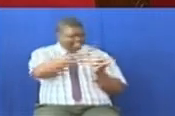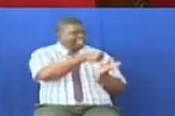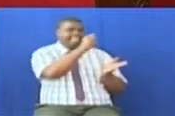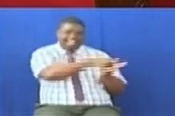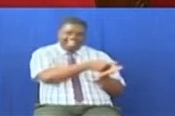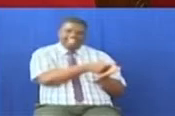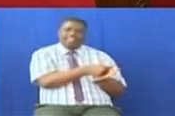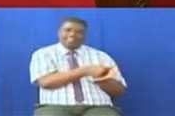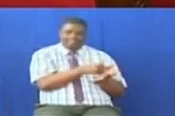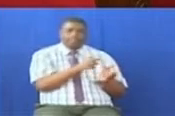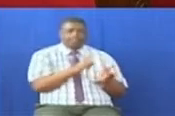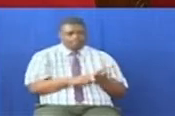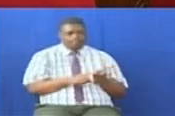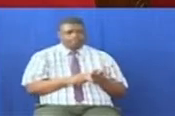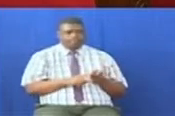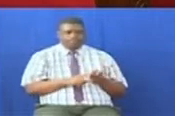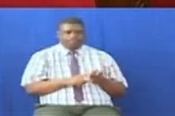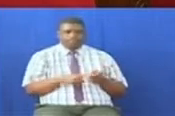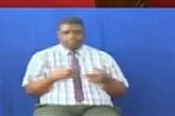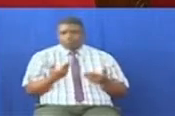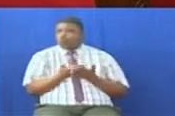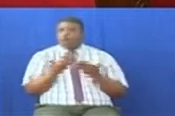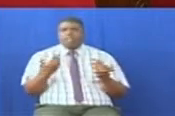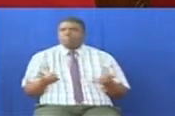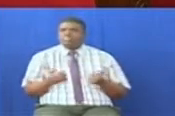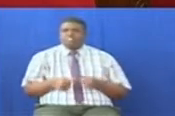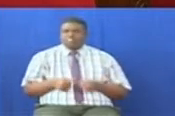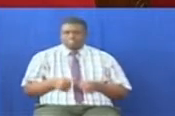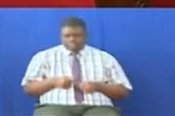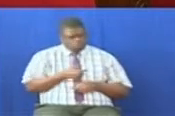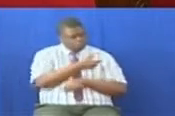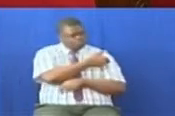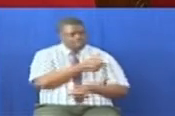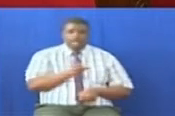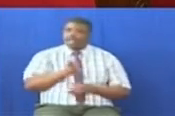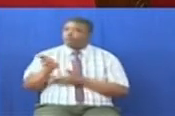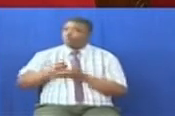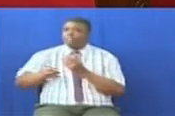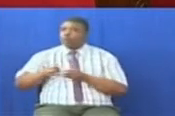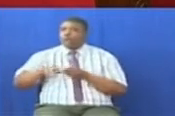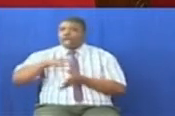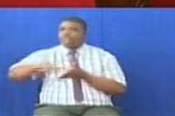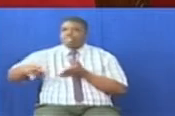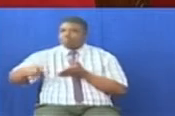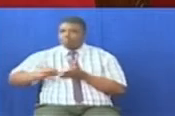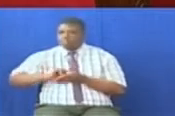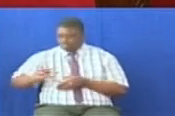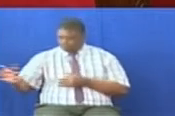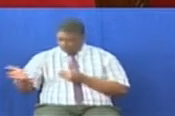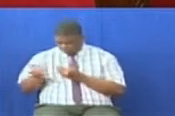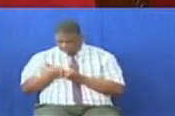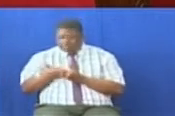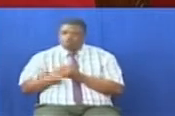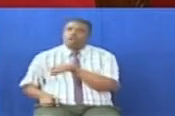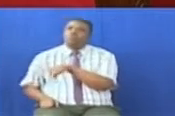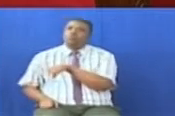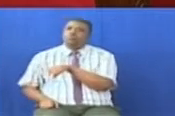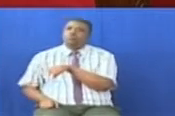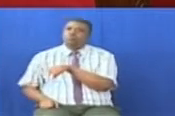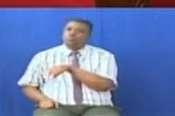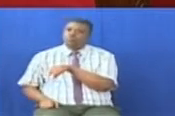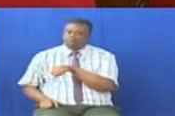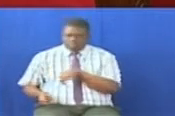hayo, ni kwa nini hospitali za halmashauri hazilipu marejesho hayo?